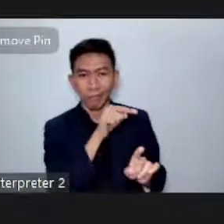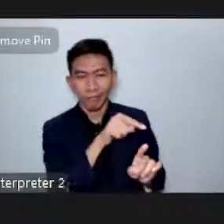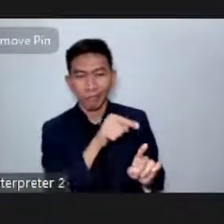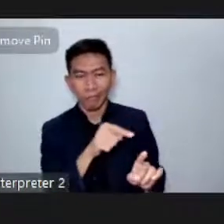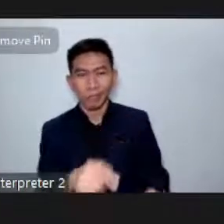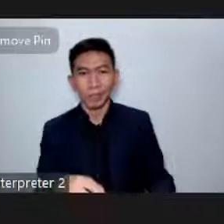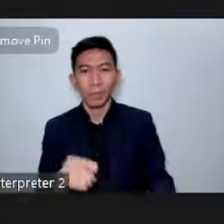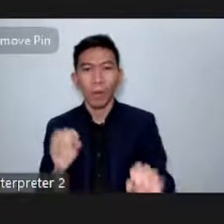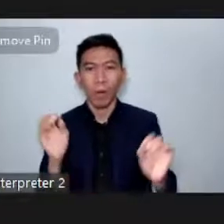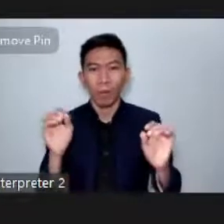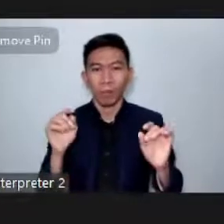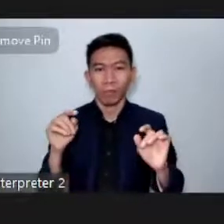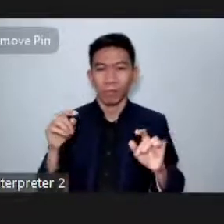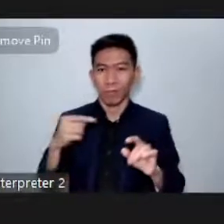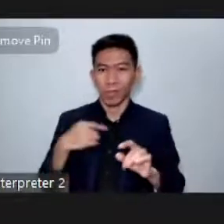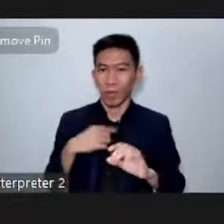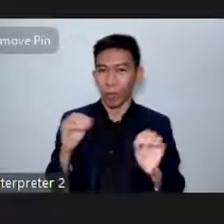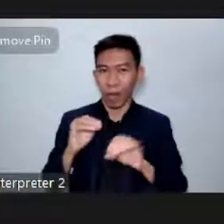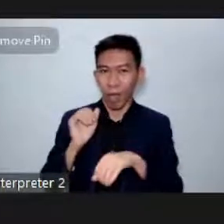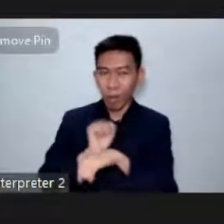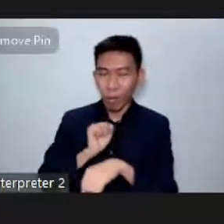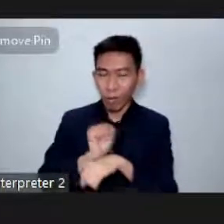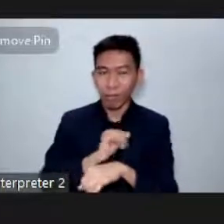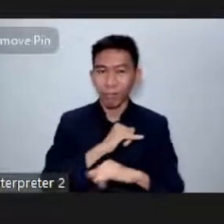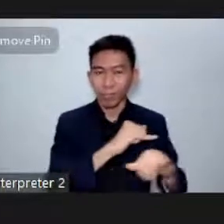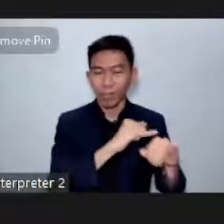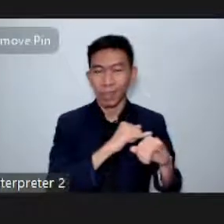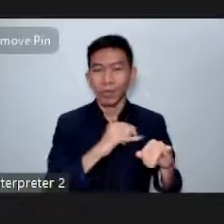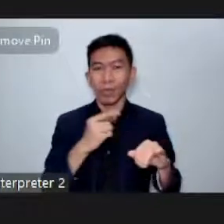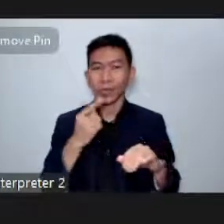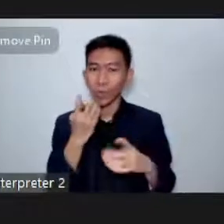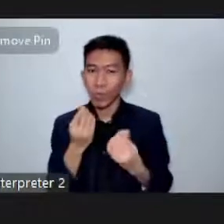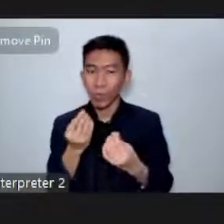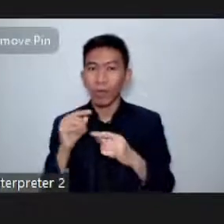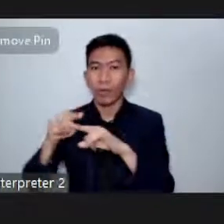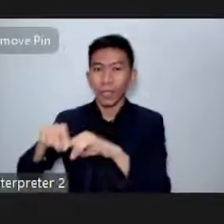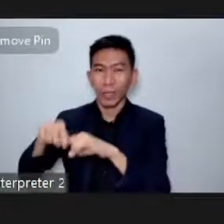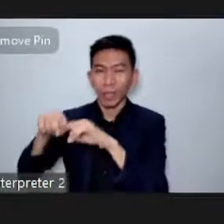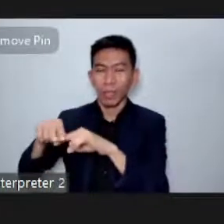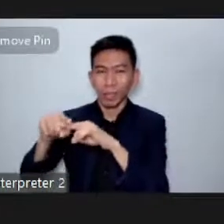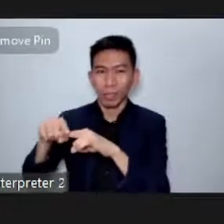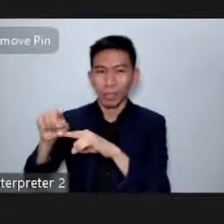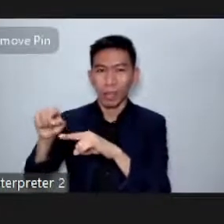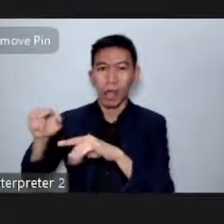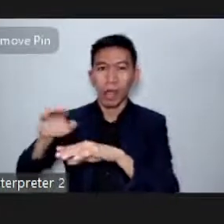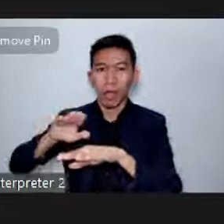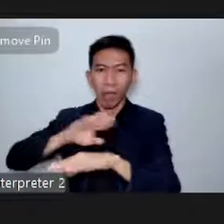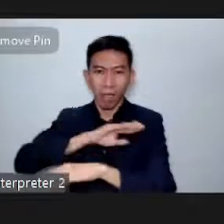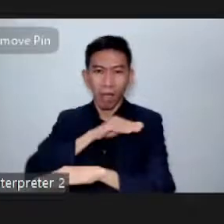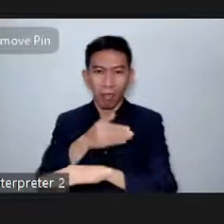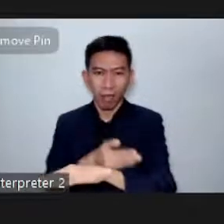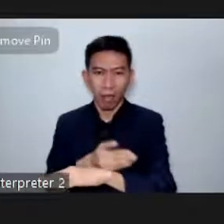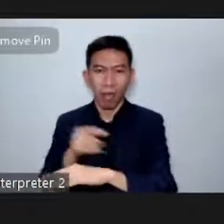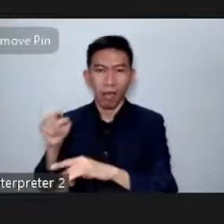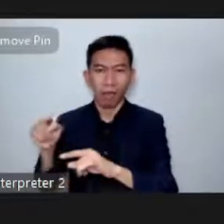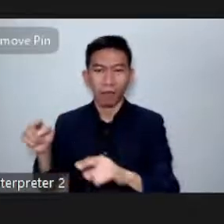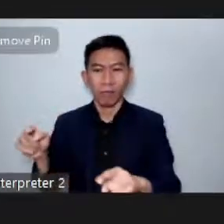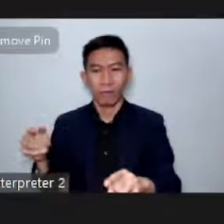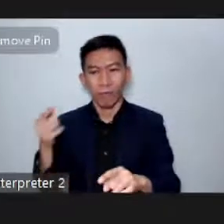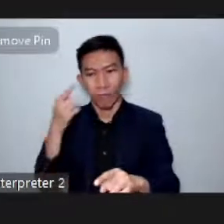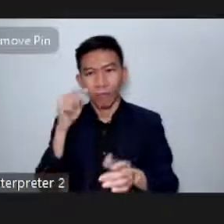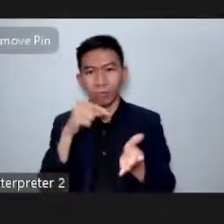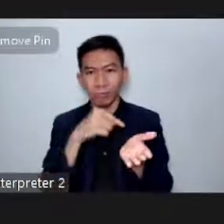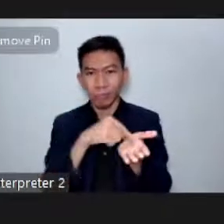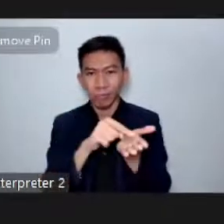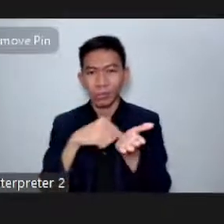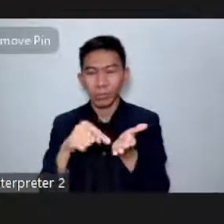trabaho. So, totally umaasa na lang talaga kami sa aming mga anak sa lahat ng gastusin